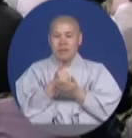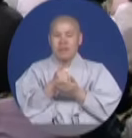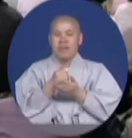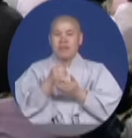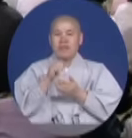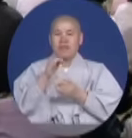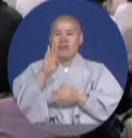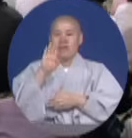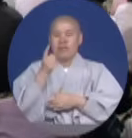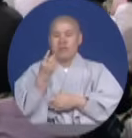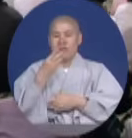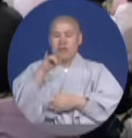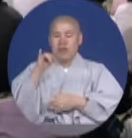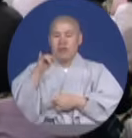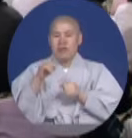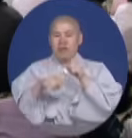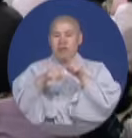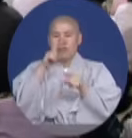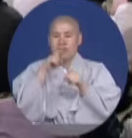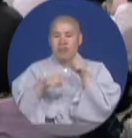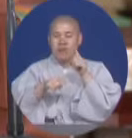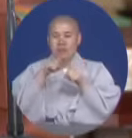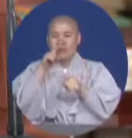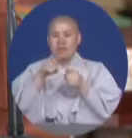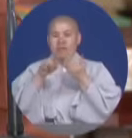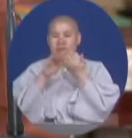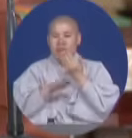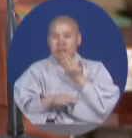보리수나무 밑에서 깨달았다는 얘기는